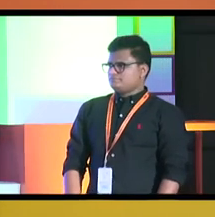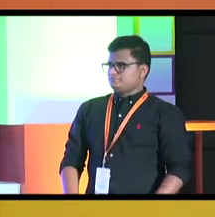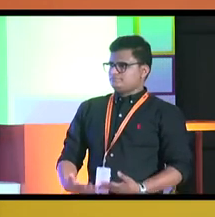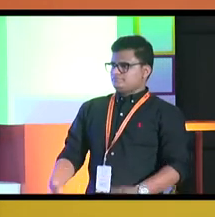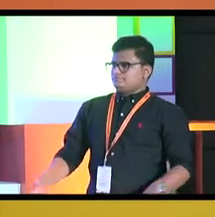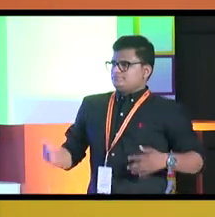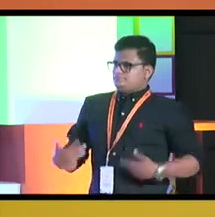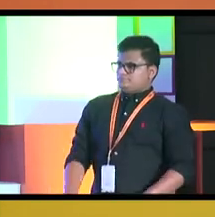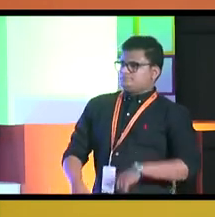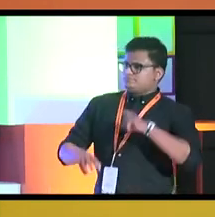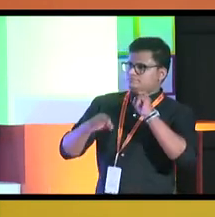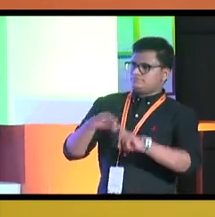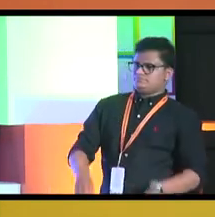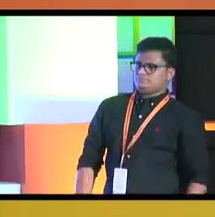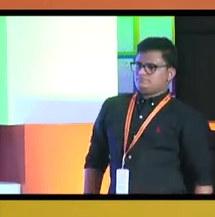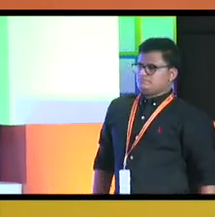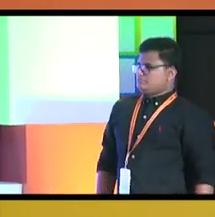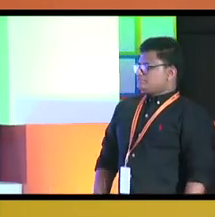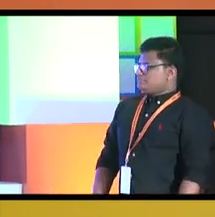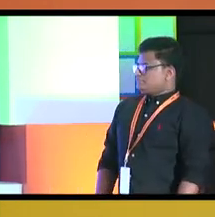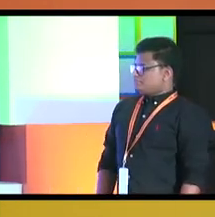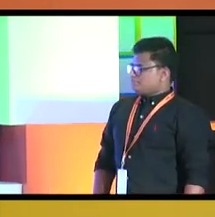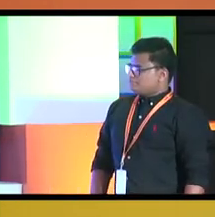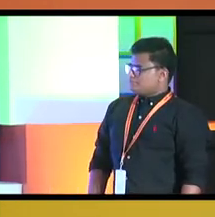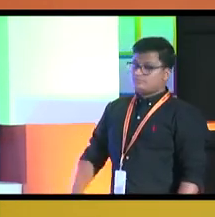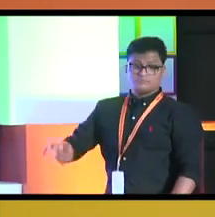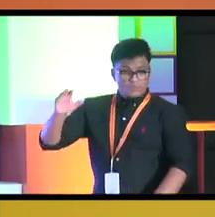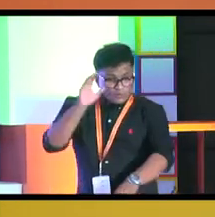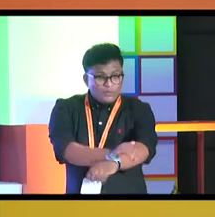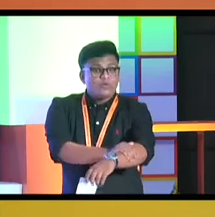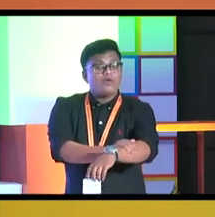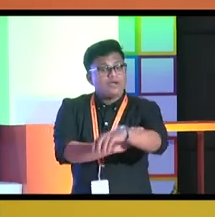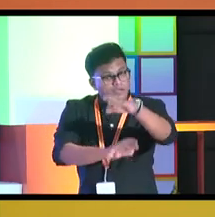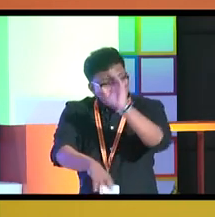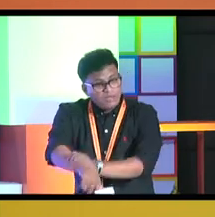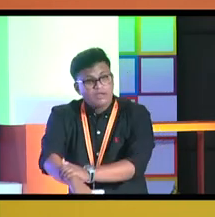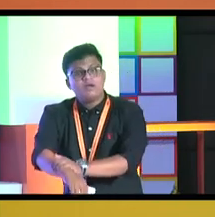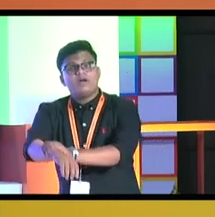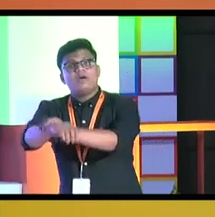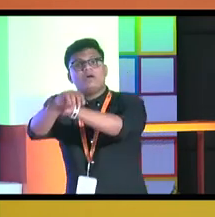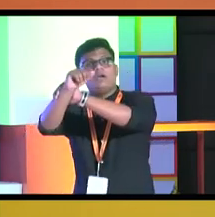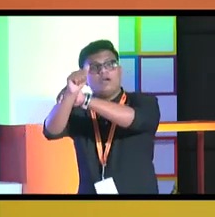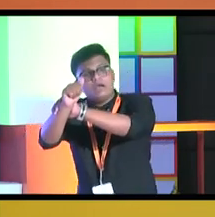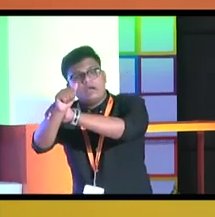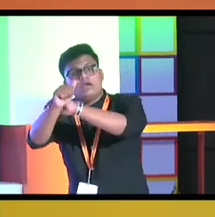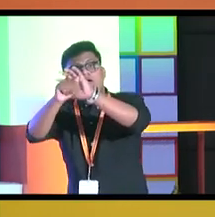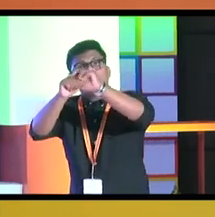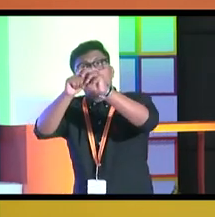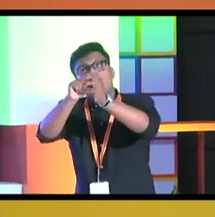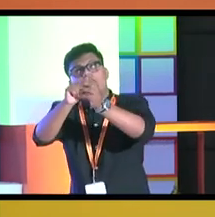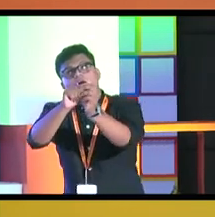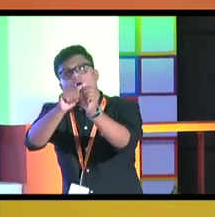एनीबडी आस्क हिम कैसे सिखाया? हाथ पकड़कर. हाथ पकड़कर. ही कुड नोटिस